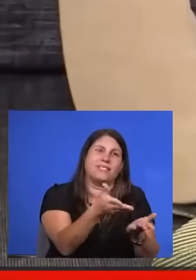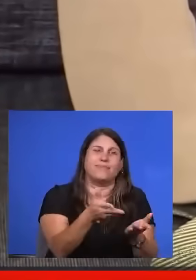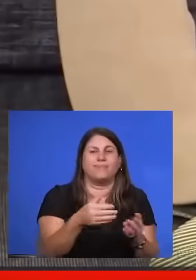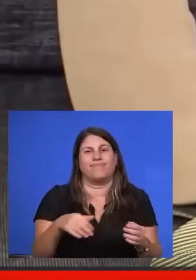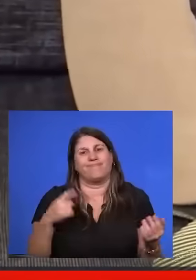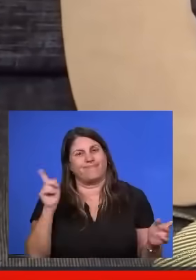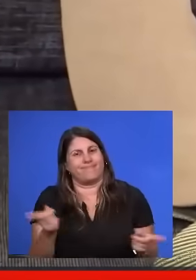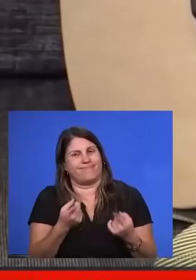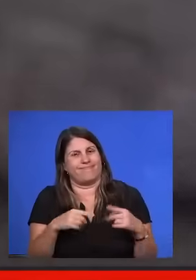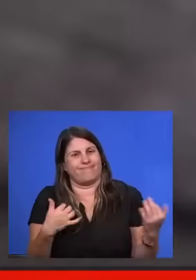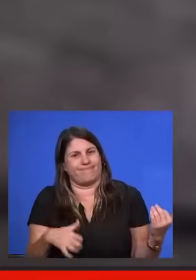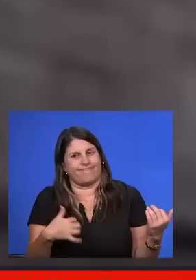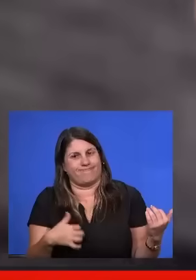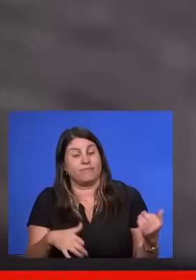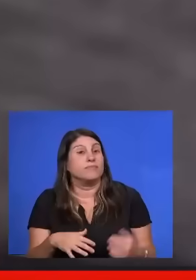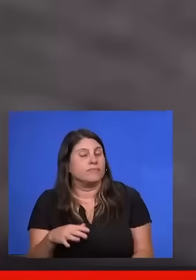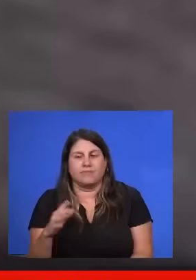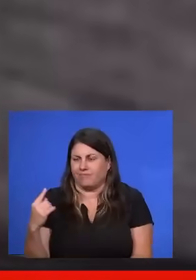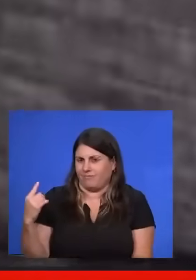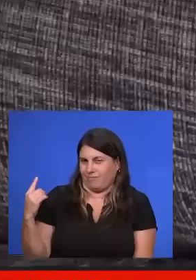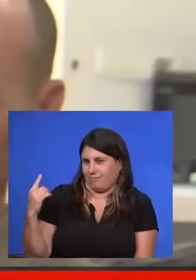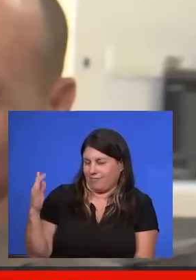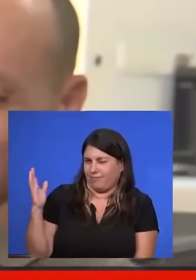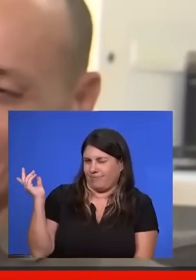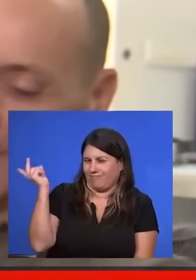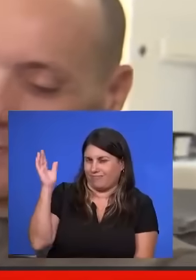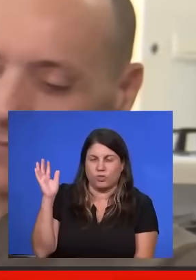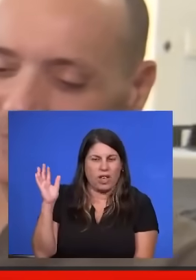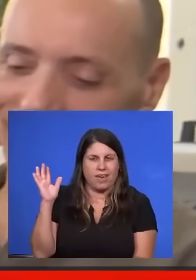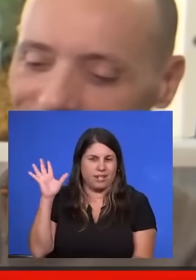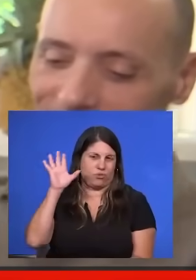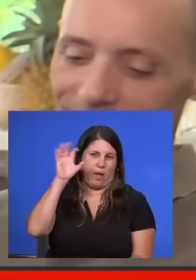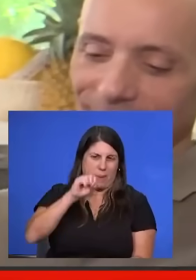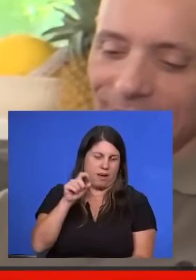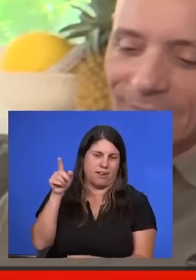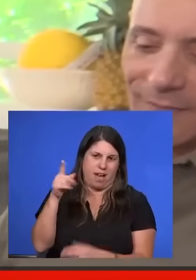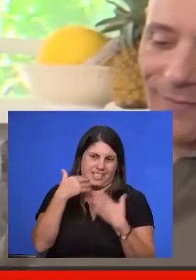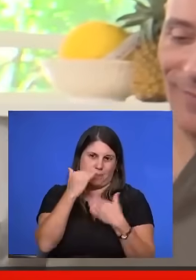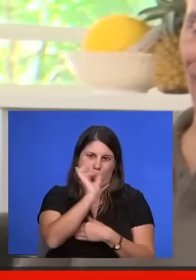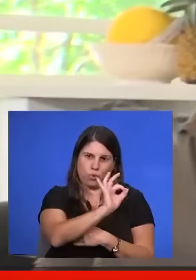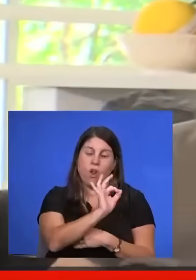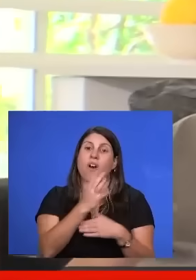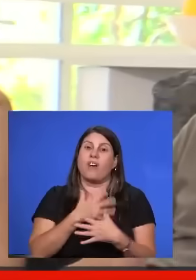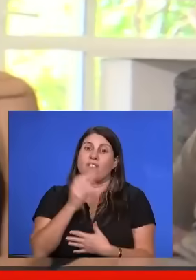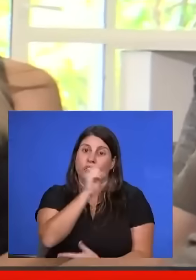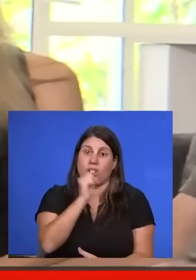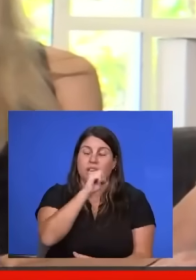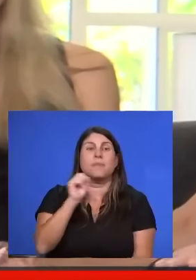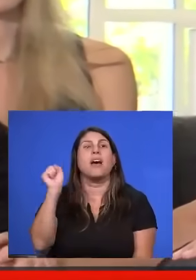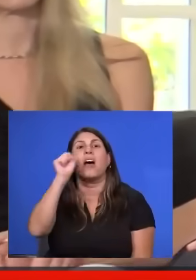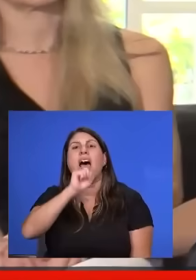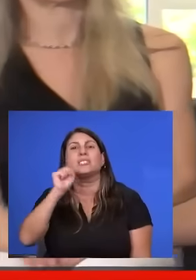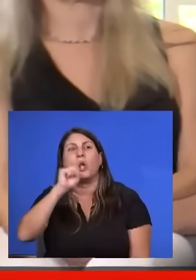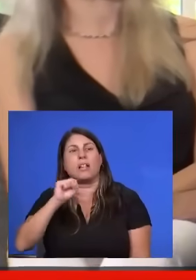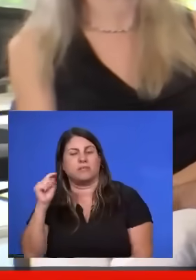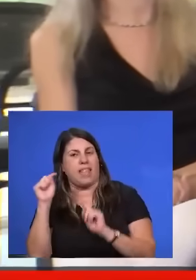מיד ששמע על סיפורו של אופק ועל אהבתו לשירים שלו, עמרי גליקמן, סולן הלהקה, הגיע לבית המשפחה לשיר להם